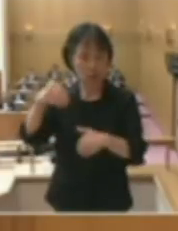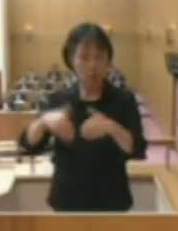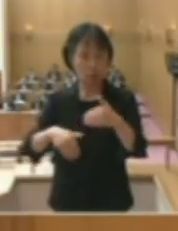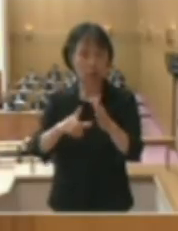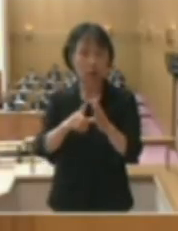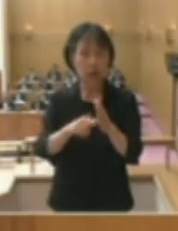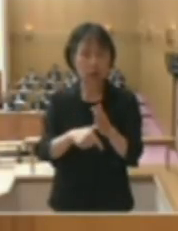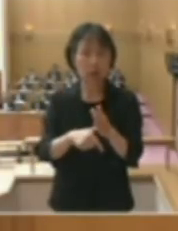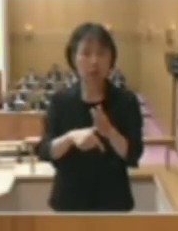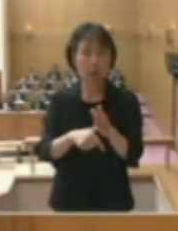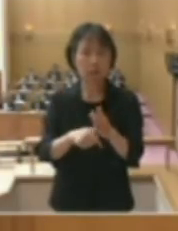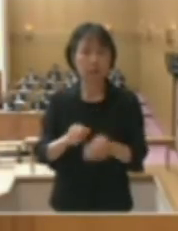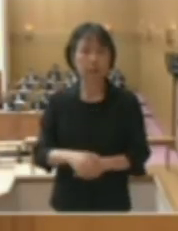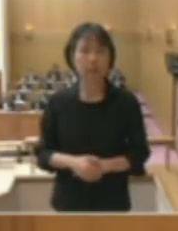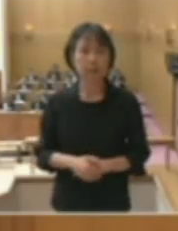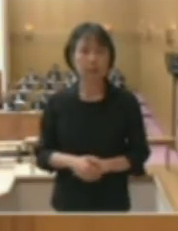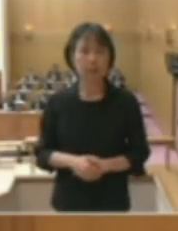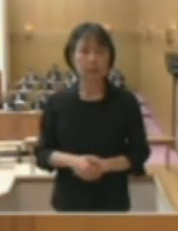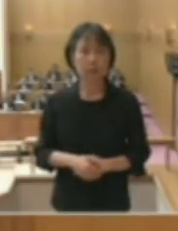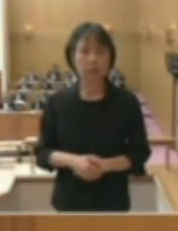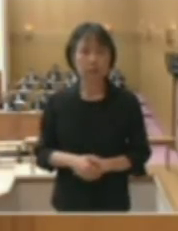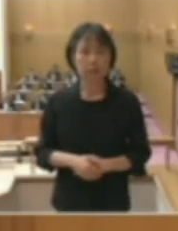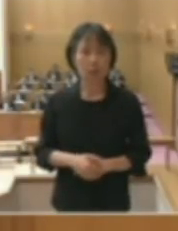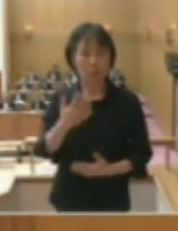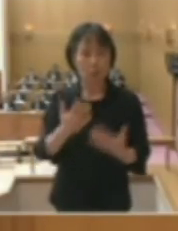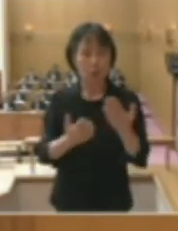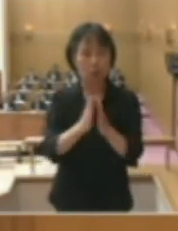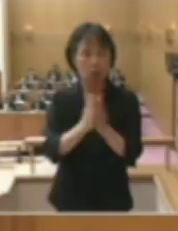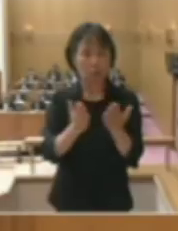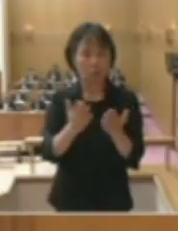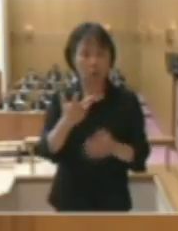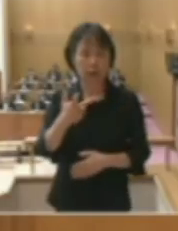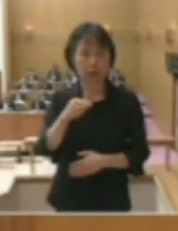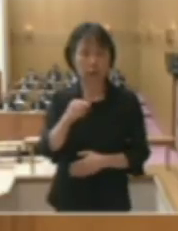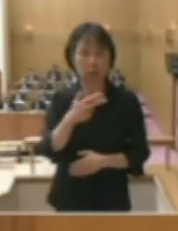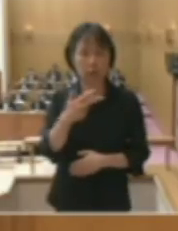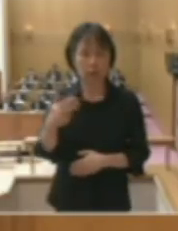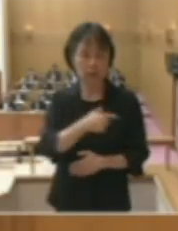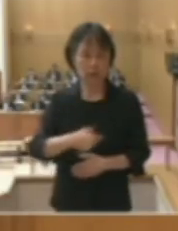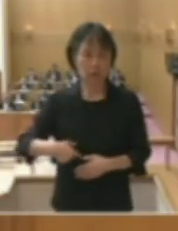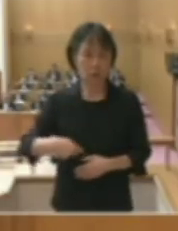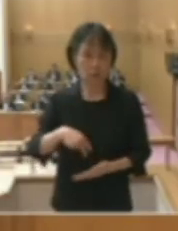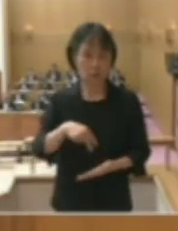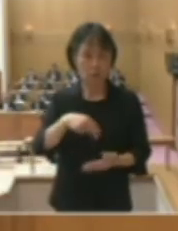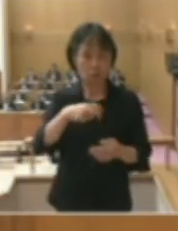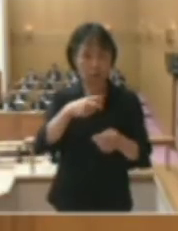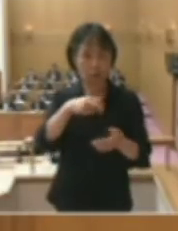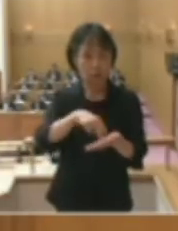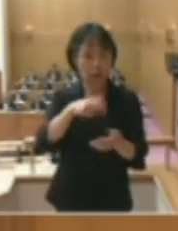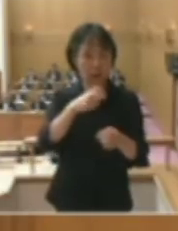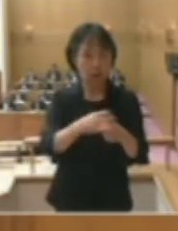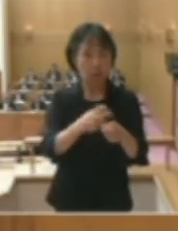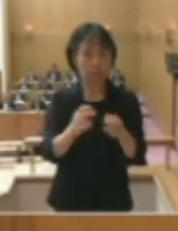の霹靂とも言うべき、森本慎二氏、立憲民主党及び国